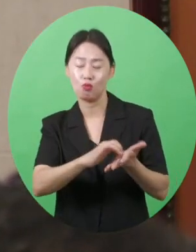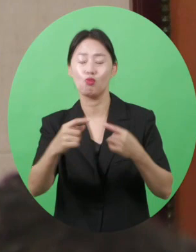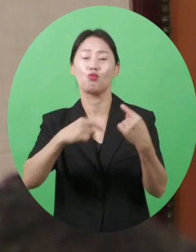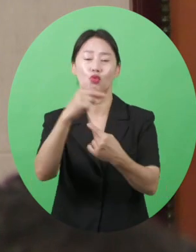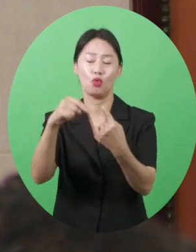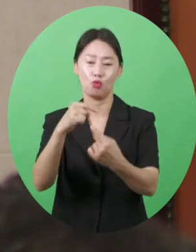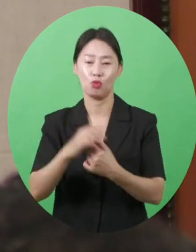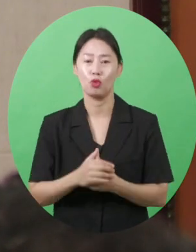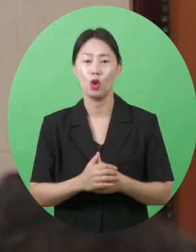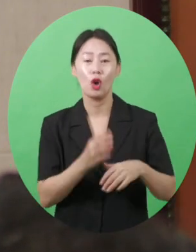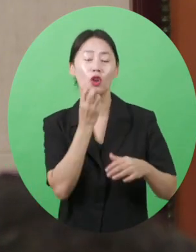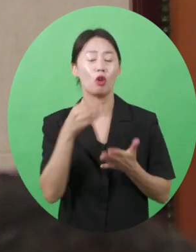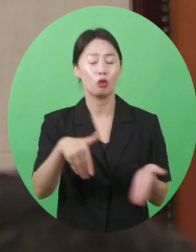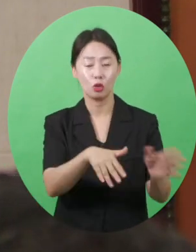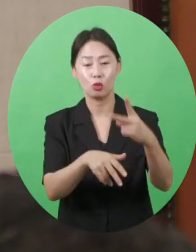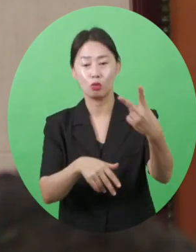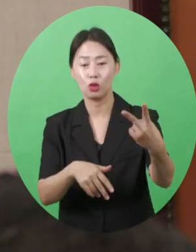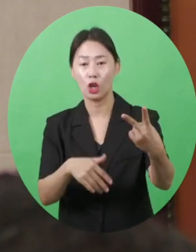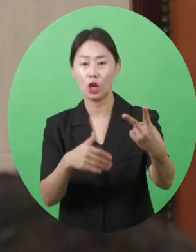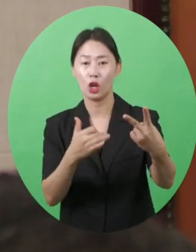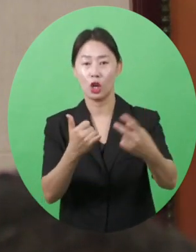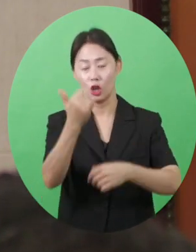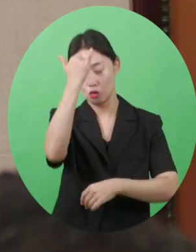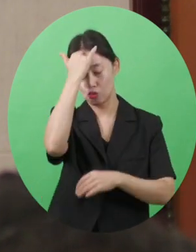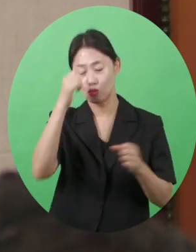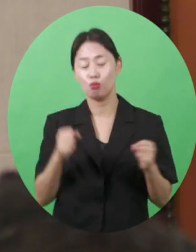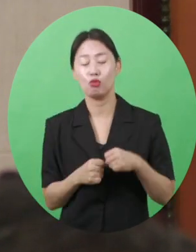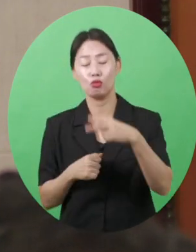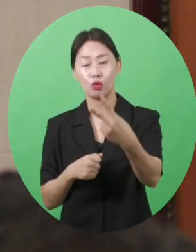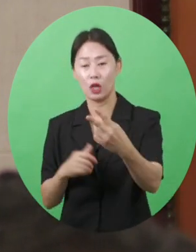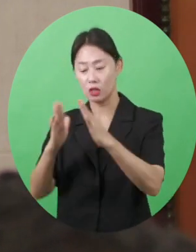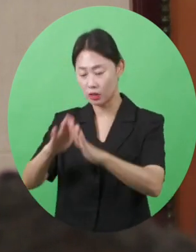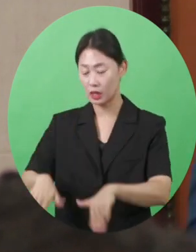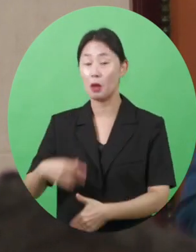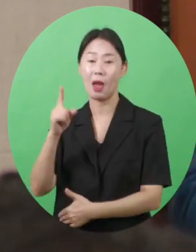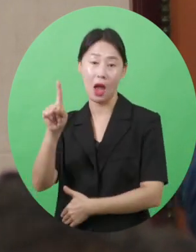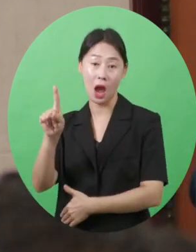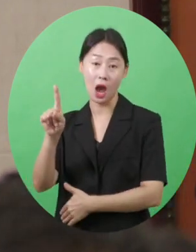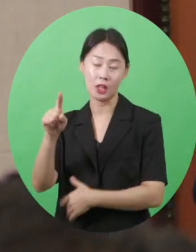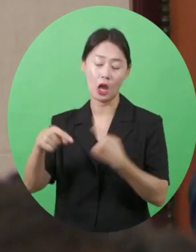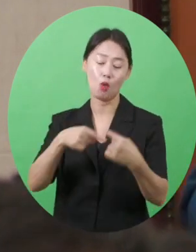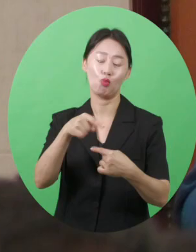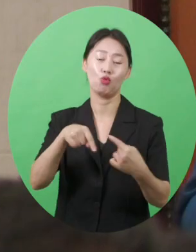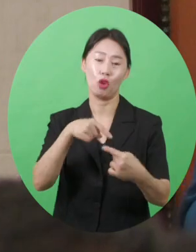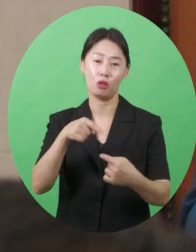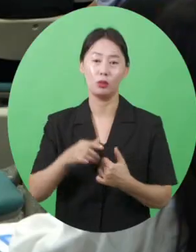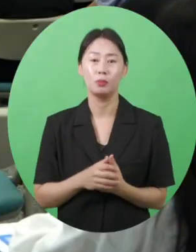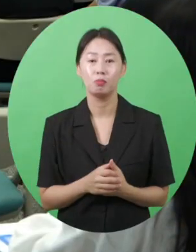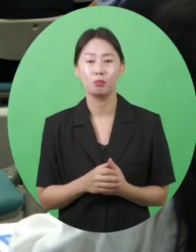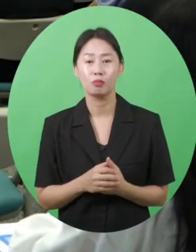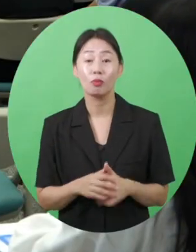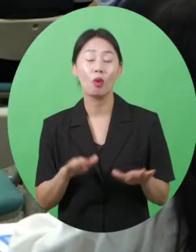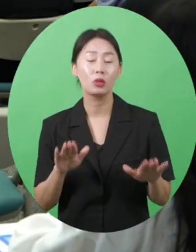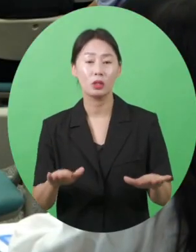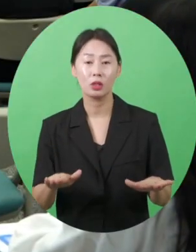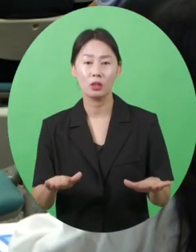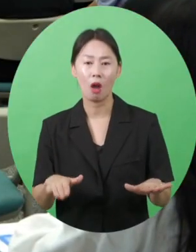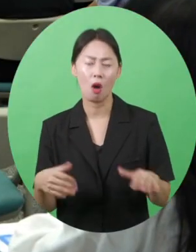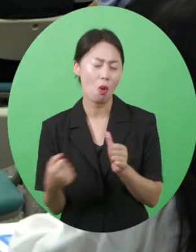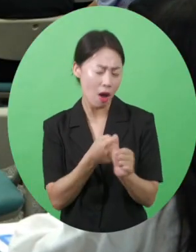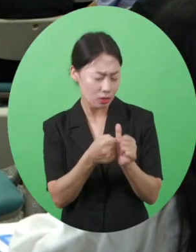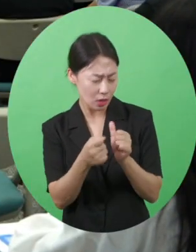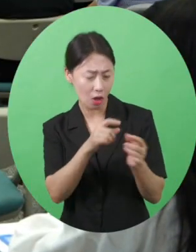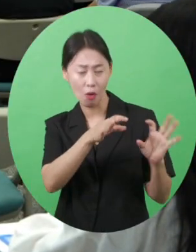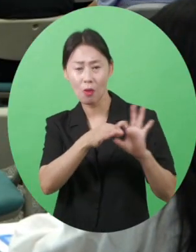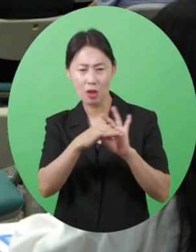운영되고 있습니다. 경기도 2개, 충북에 2개, 전남은 현재 하나 운영되고 있는 상황입니다. 어쨌든 지금 학대